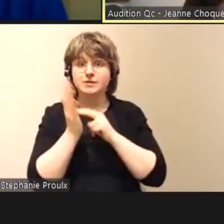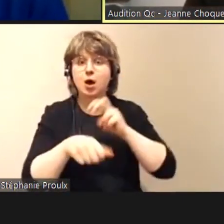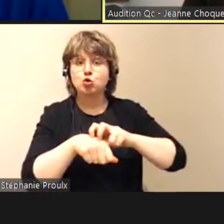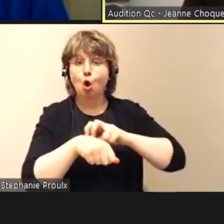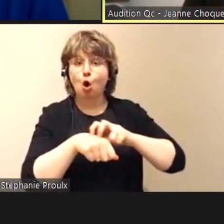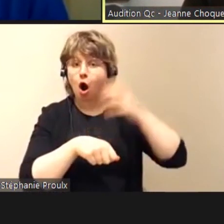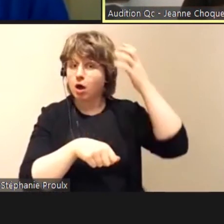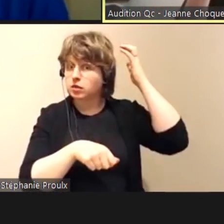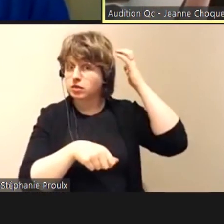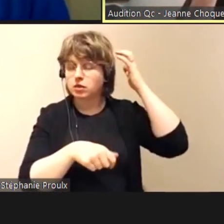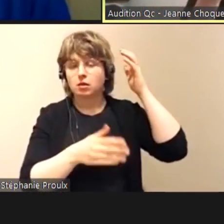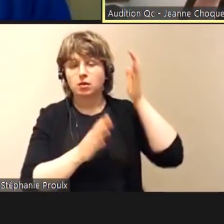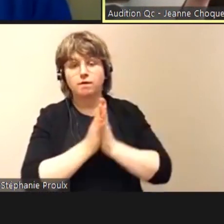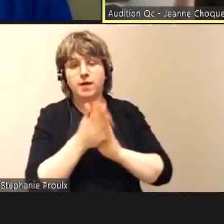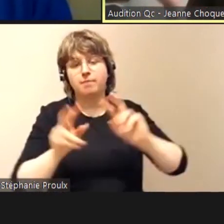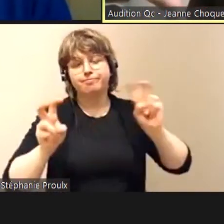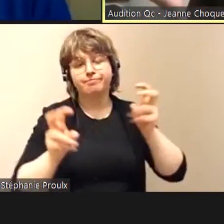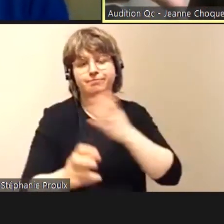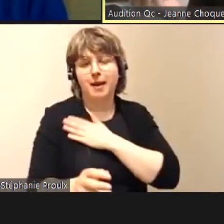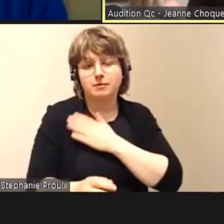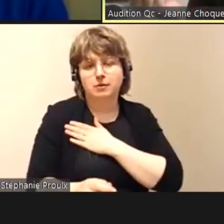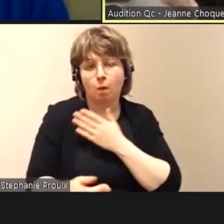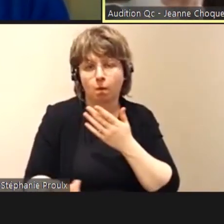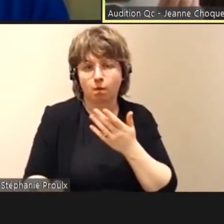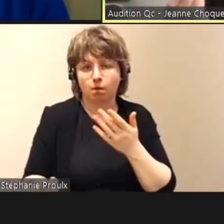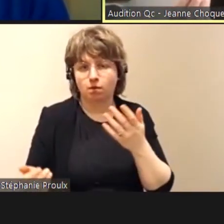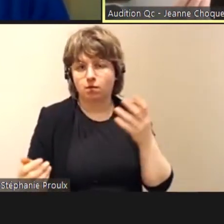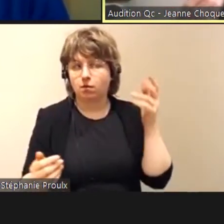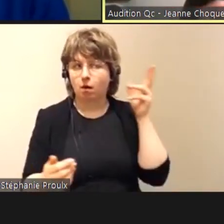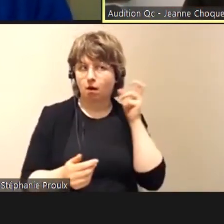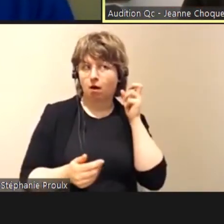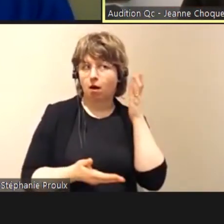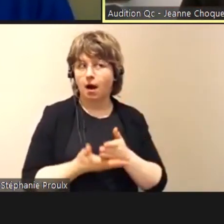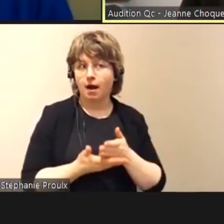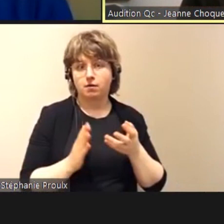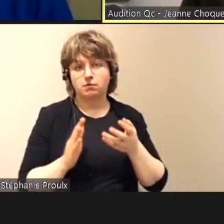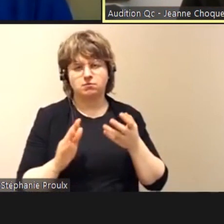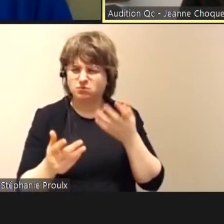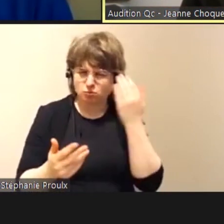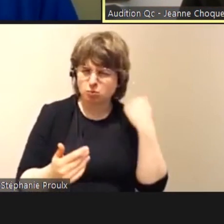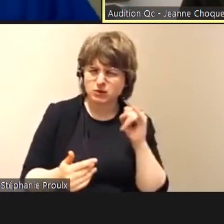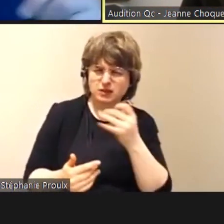puis les neurones liés au sens de l'audition. Est-ce que je me trompe?